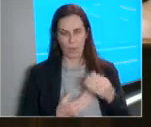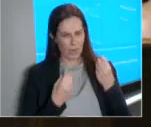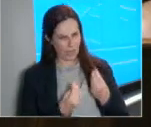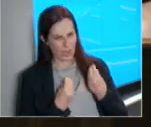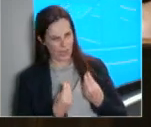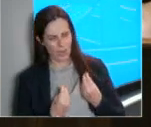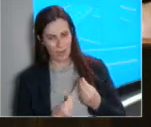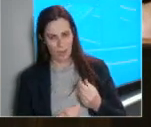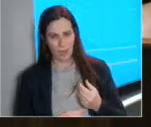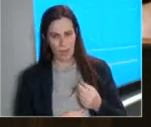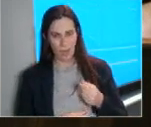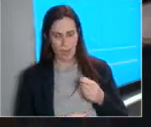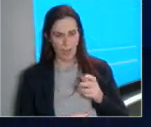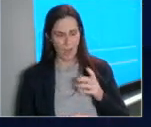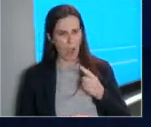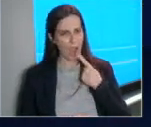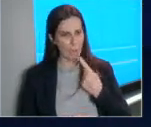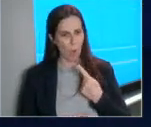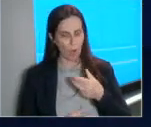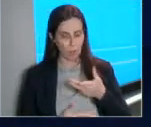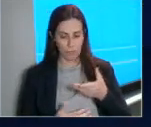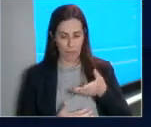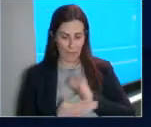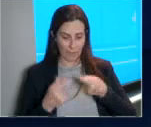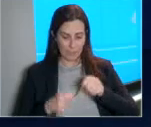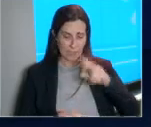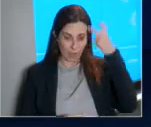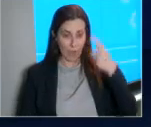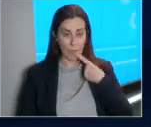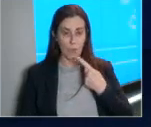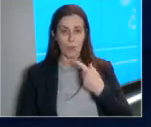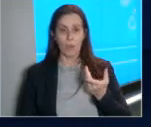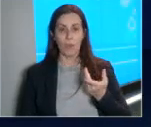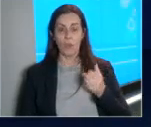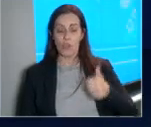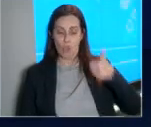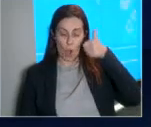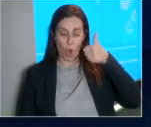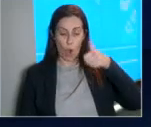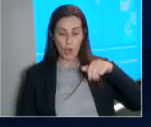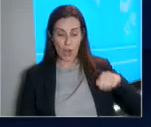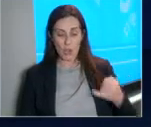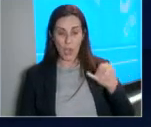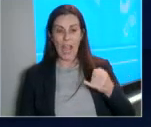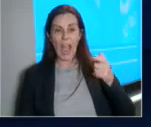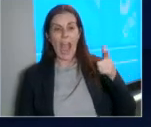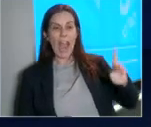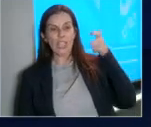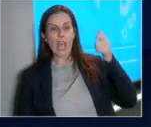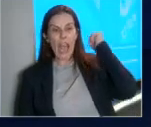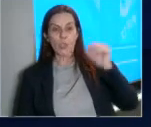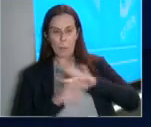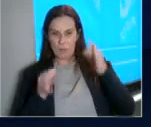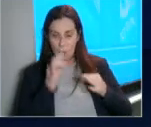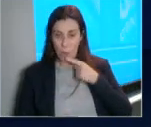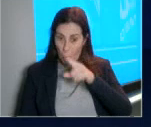רגע, אם אני טועה, אמרו חלקים ברשימה המשותפת שאת בהא אבו אל-עטא רצחו בלי משפט. אז אתה ככה את